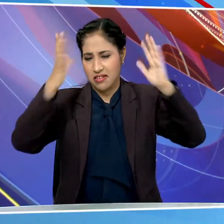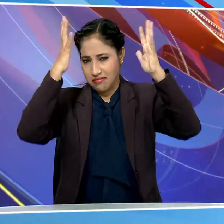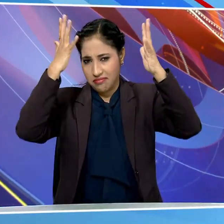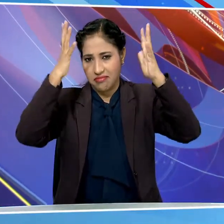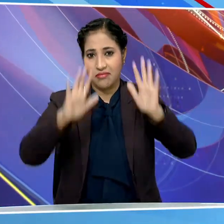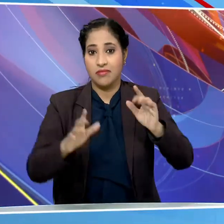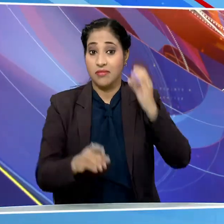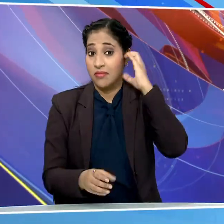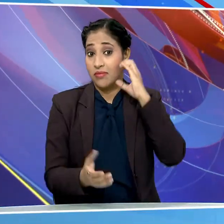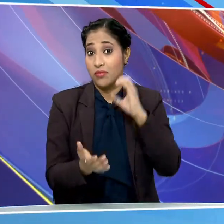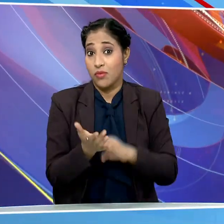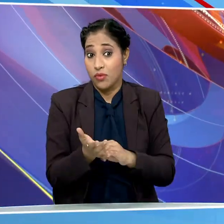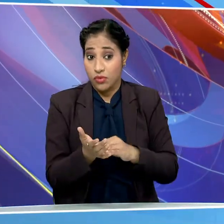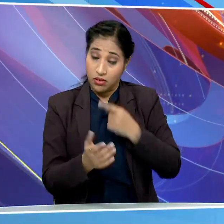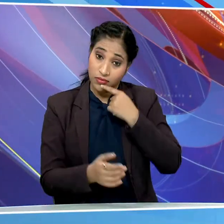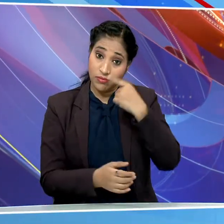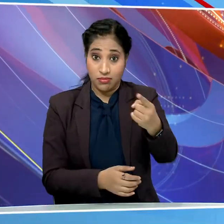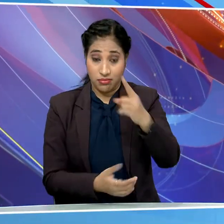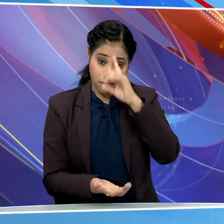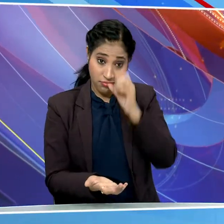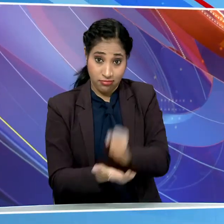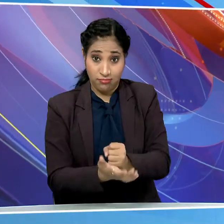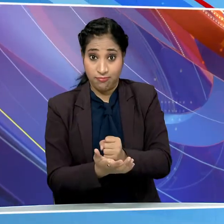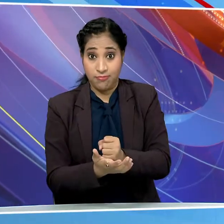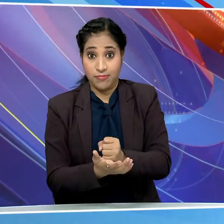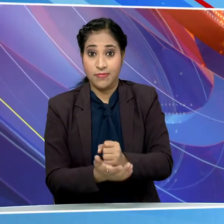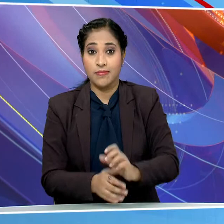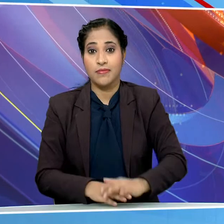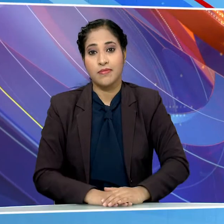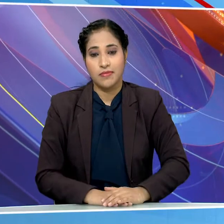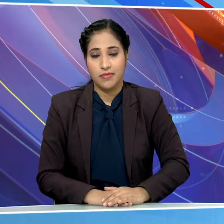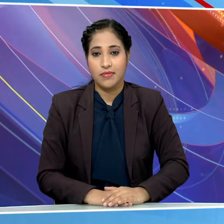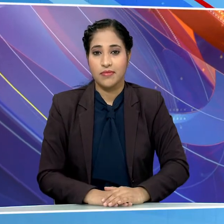ये मोदी की गारंटी है।